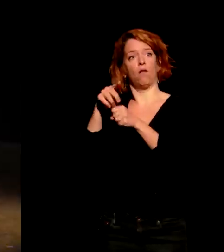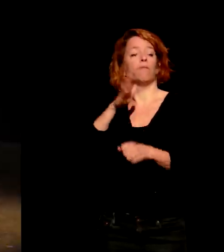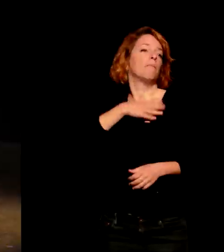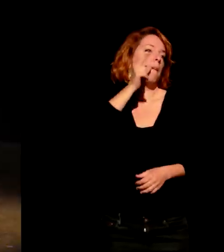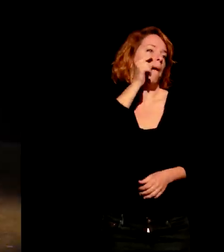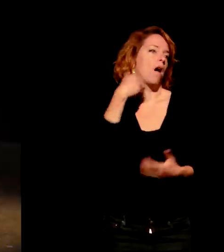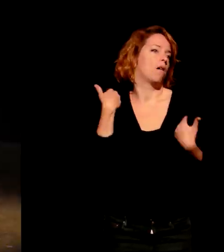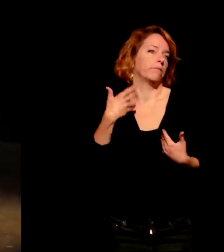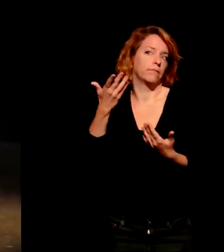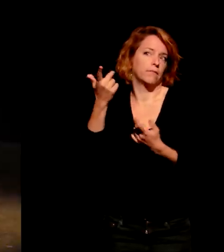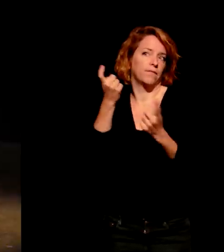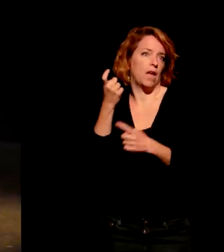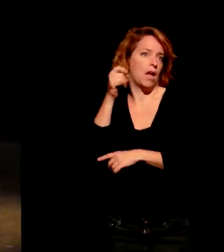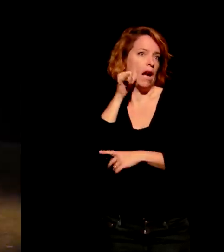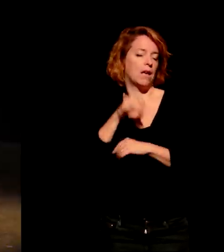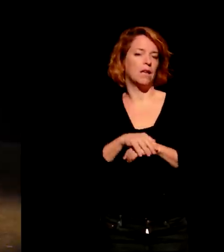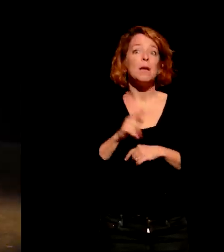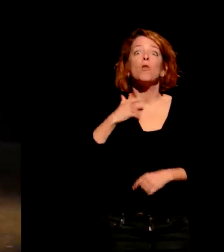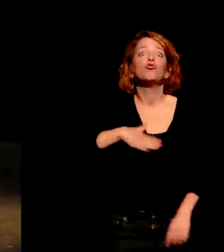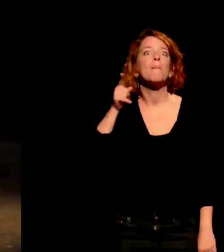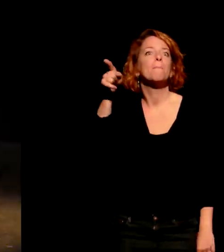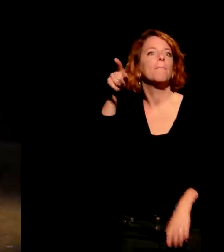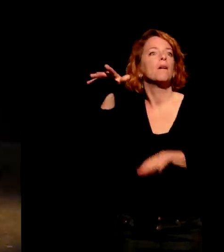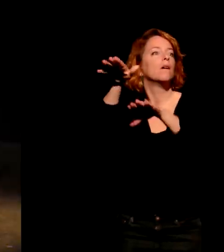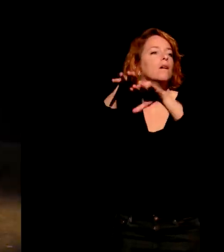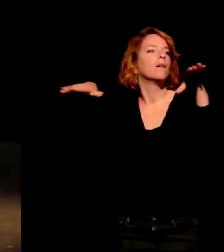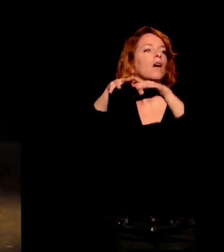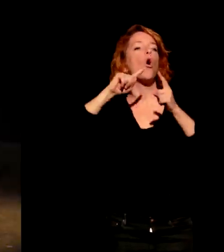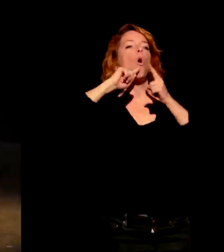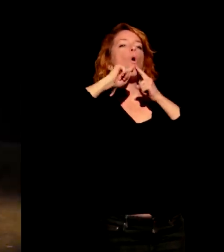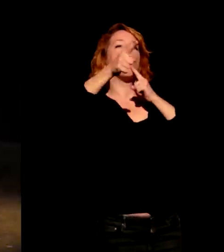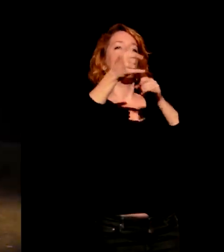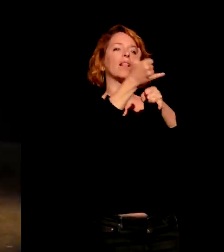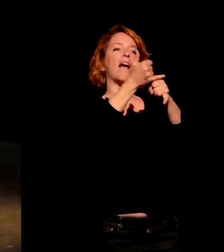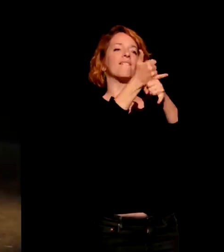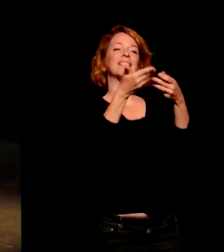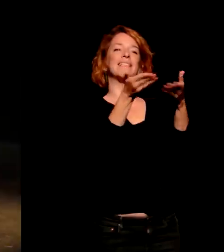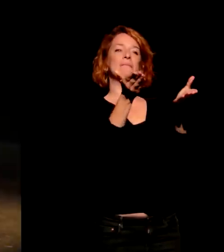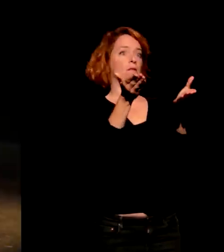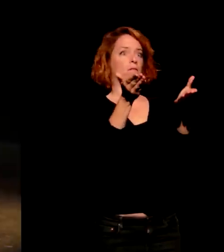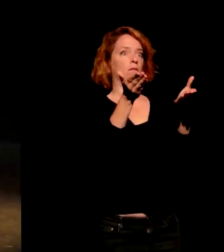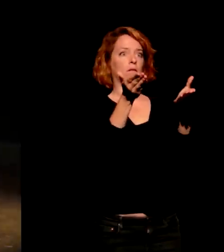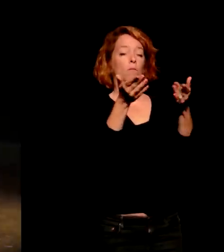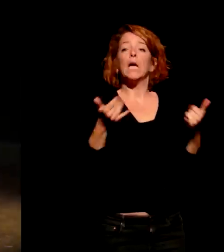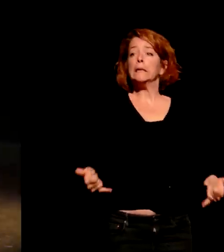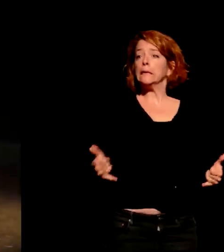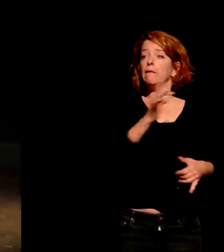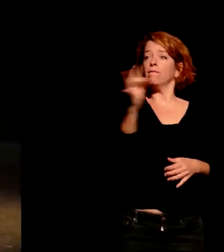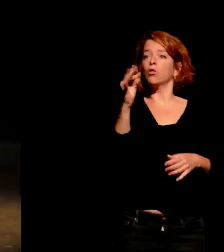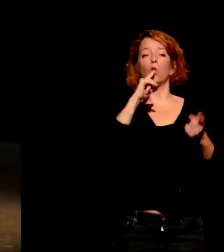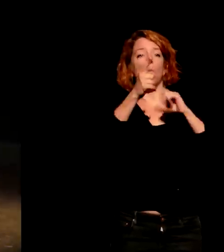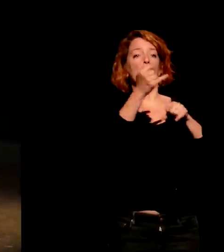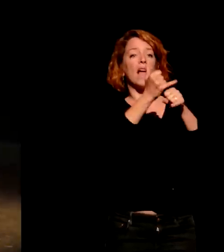truc que j'aime bien chez les Italiens, c'est la façon de commander le café. Ah, ça c'est... Non, parce qu'en France, on commande des cafés,